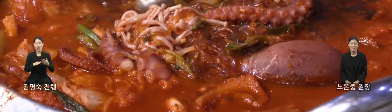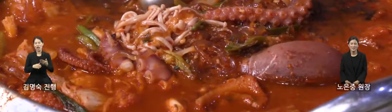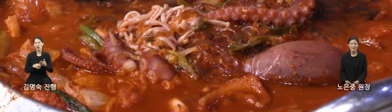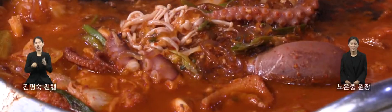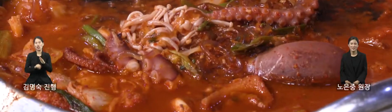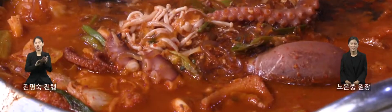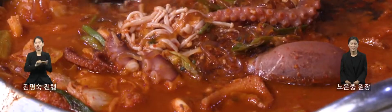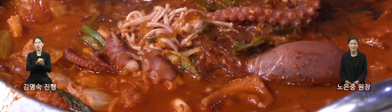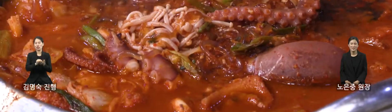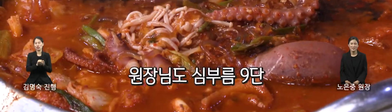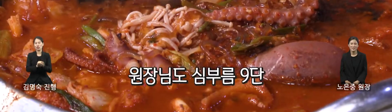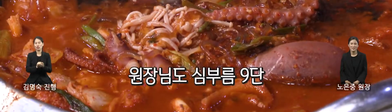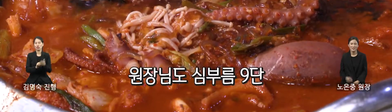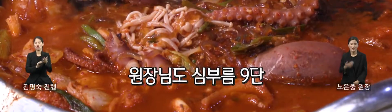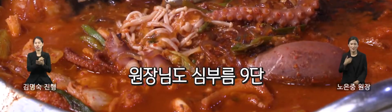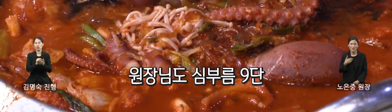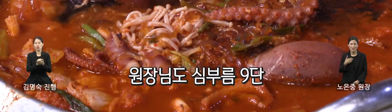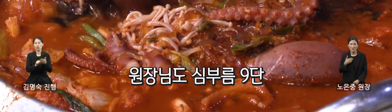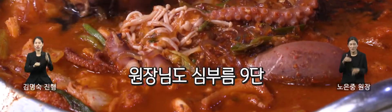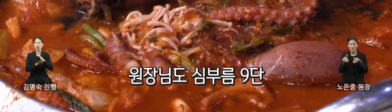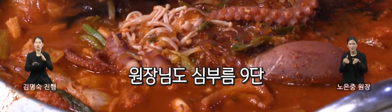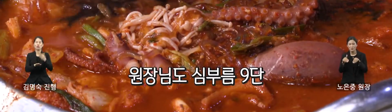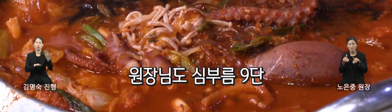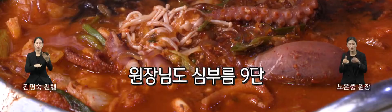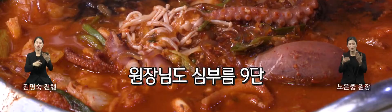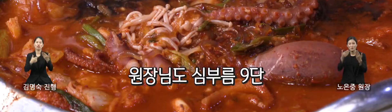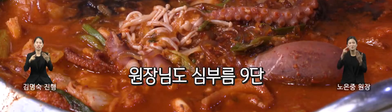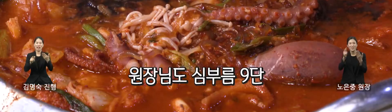어우, 몸무리 그냥 저도 심부름 구단 정도 되는데요.